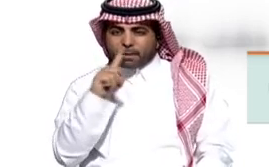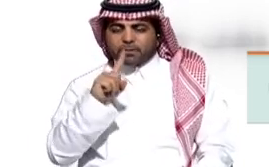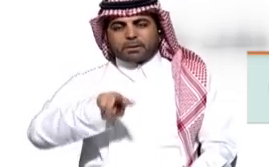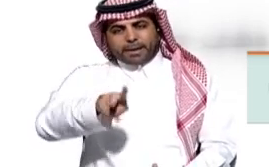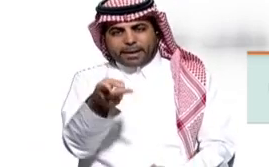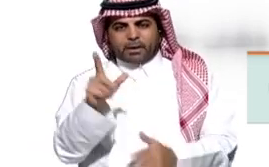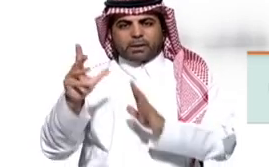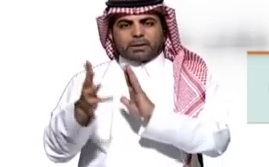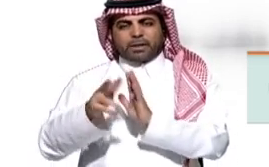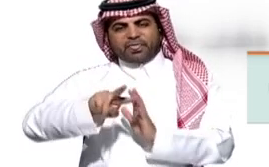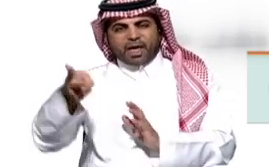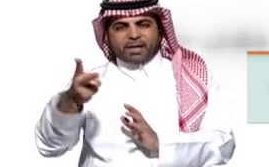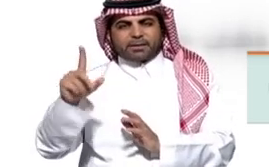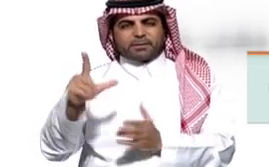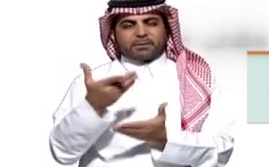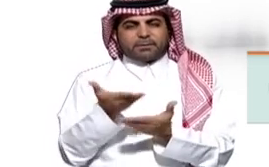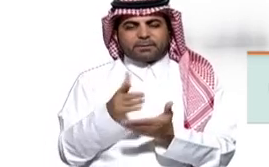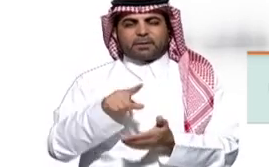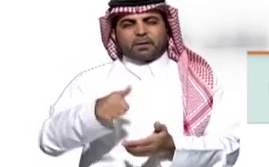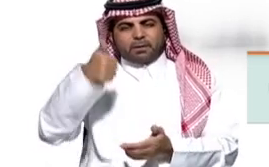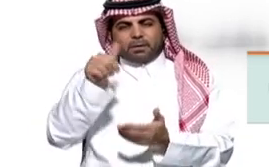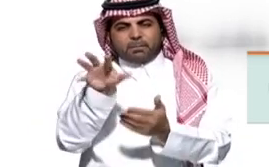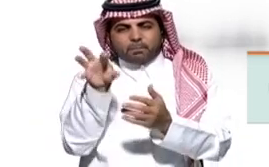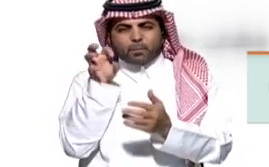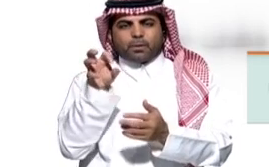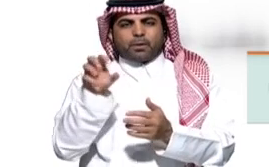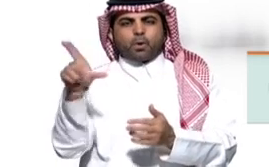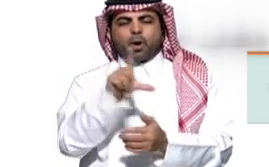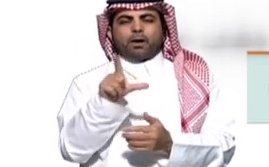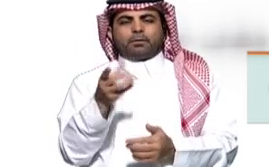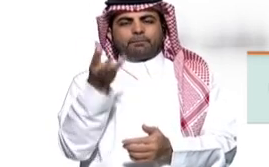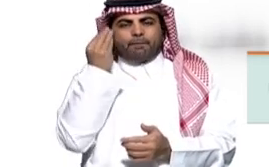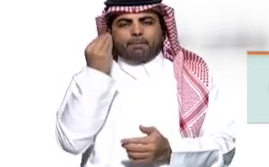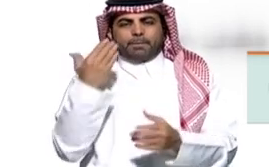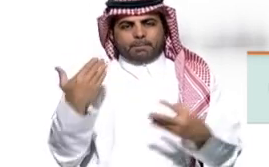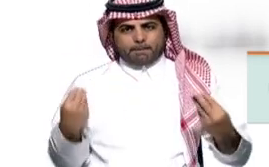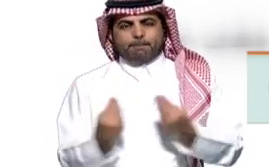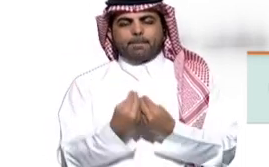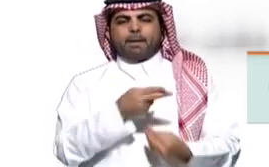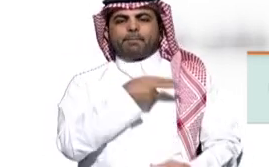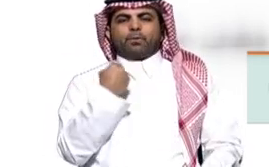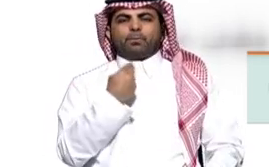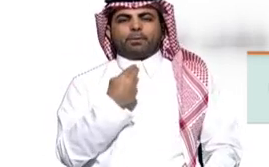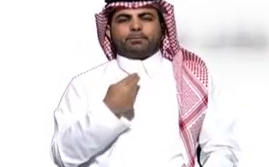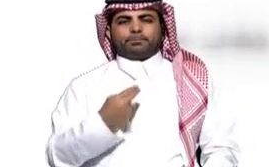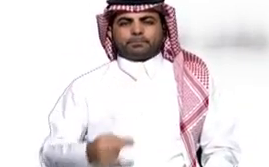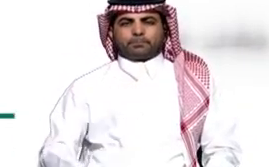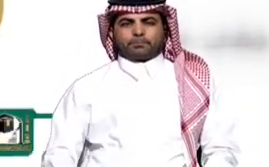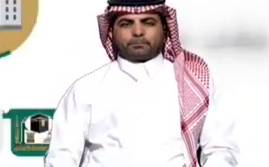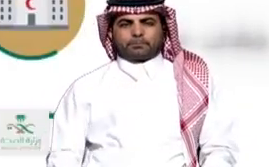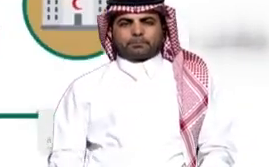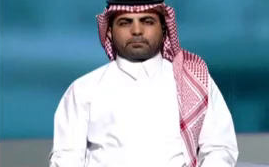ما لديها من إمكانات للوقوف جنبا إلى جنب مع القيادة الحكيمة.